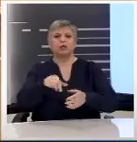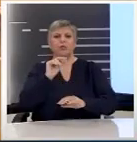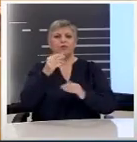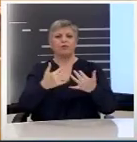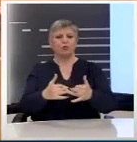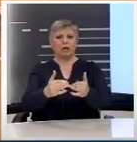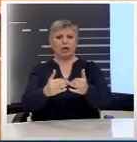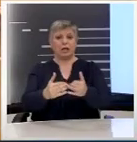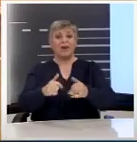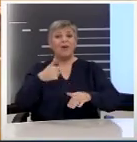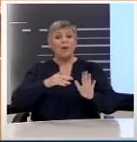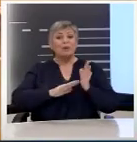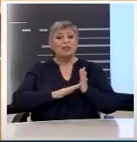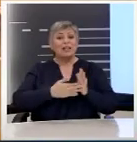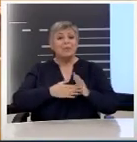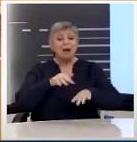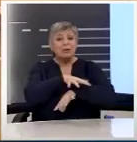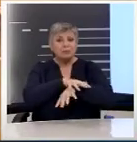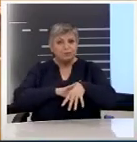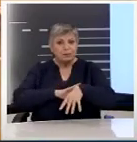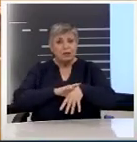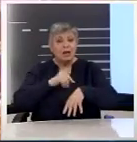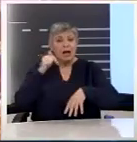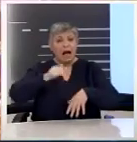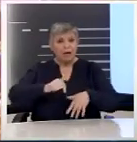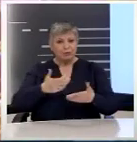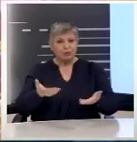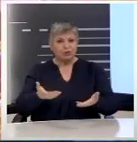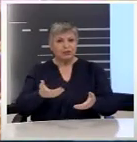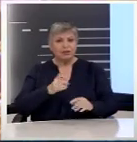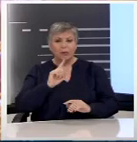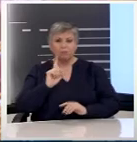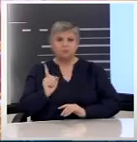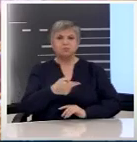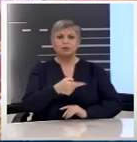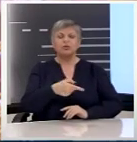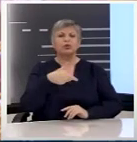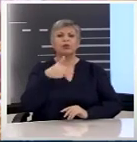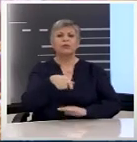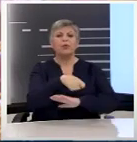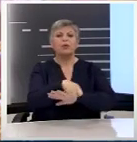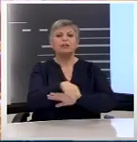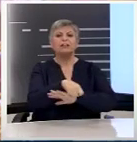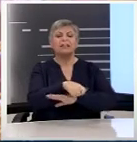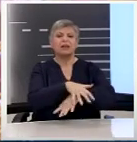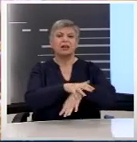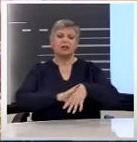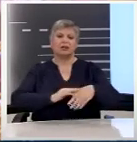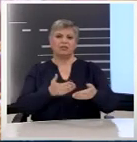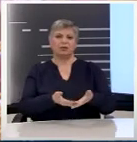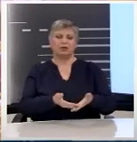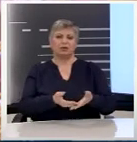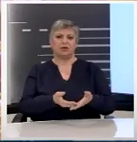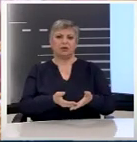αρμοδιότητα. Παρακαλώ πολύ. Δια του Προέδρου γίνεται η συζήτηση. Δεν γίνεται από την αίθουσα και από τον